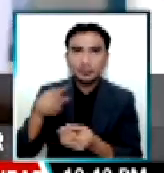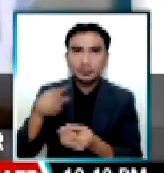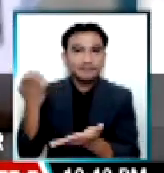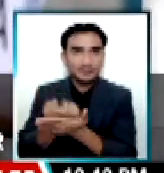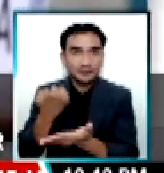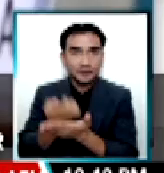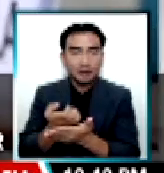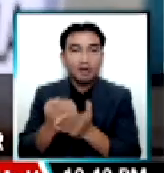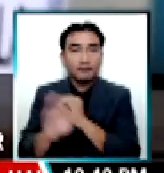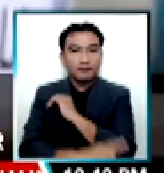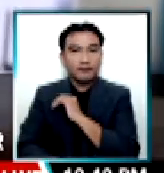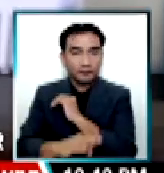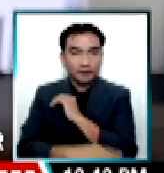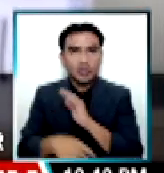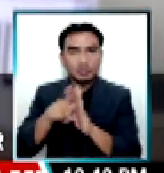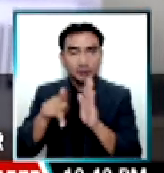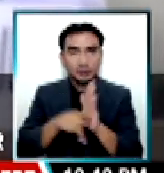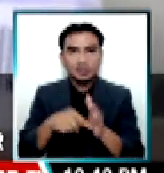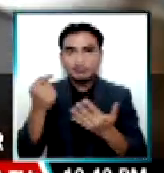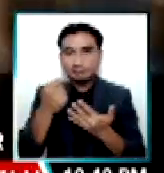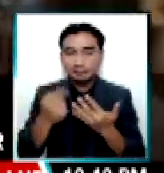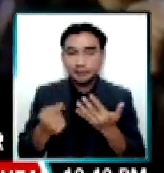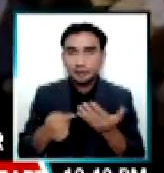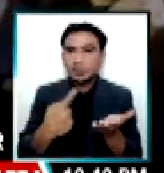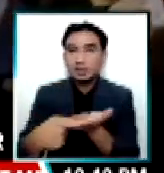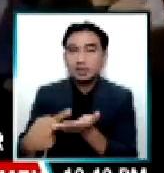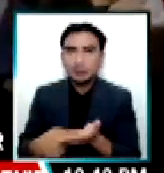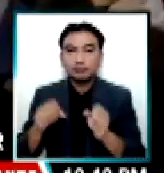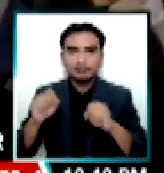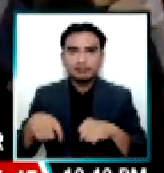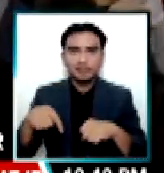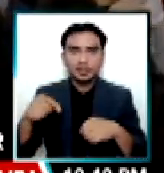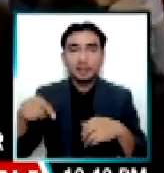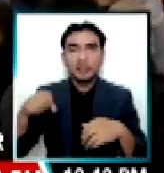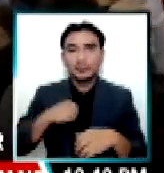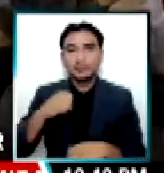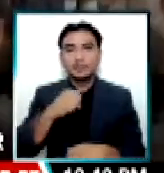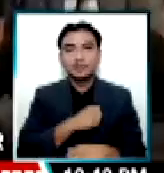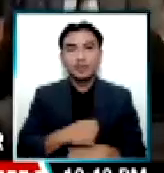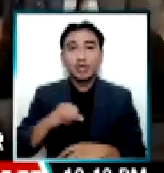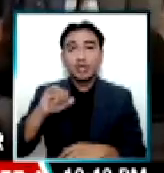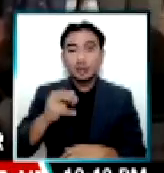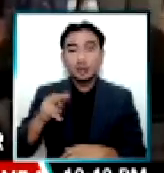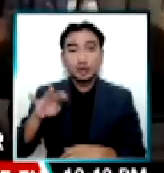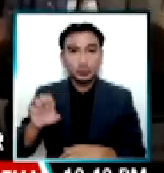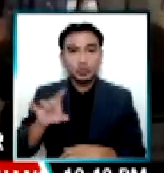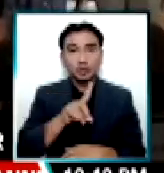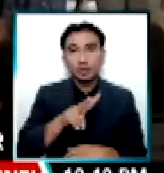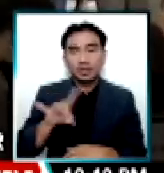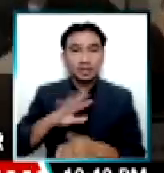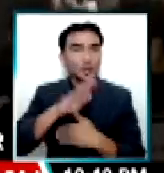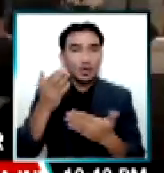policy at iba pang usaping maaaring talakayin sa Senado. Sa June 28 naman nakatakdang mag-seminar ang lahat ng bagong senador